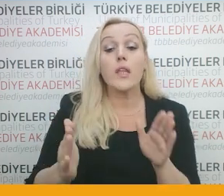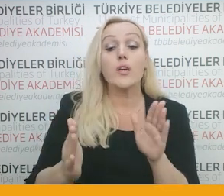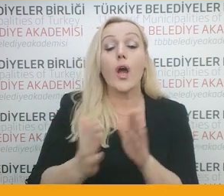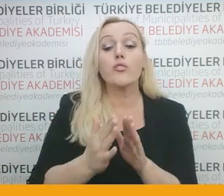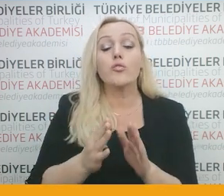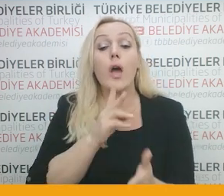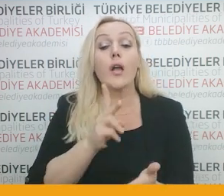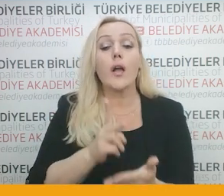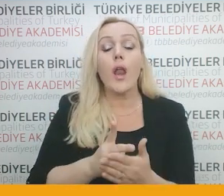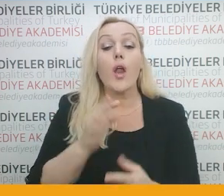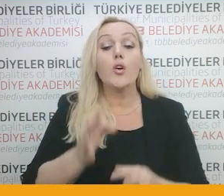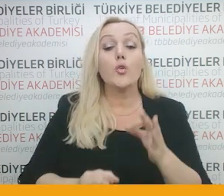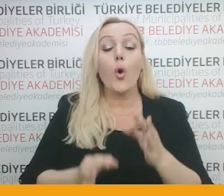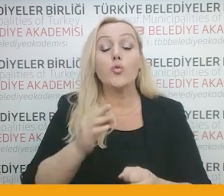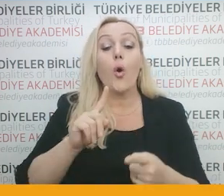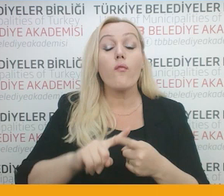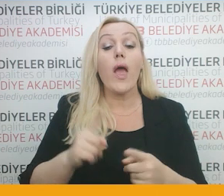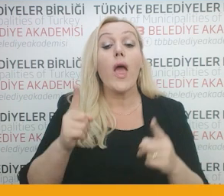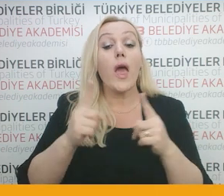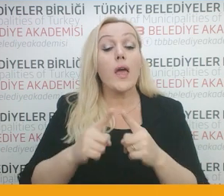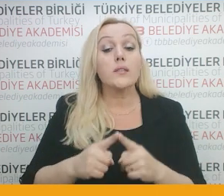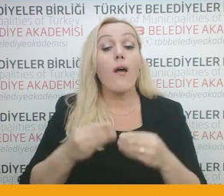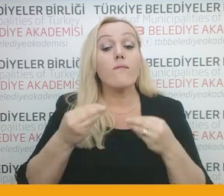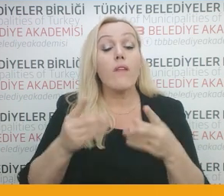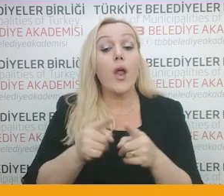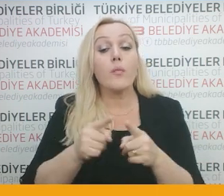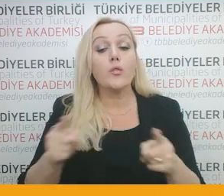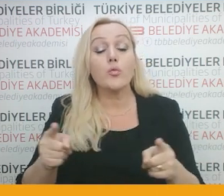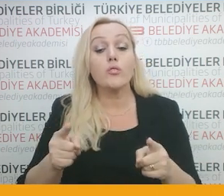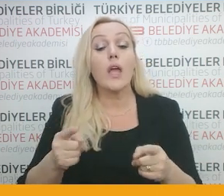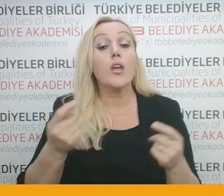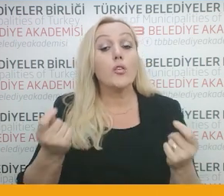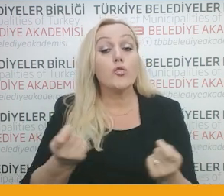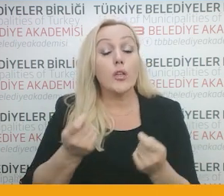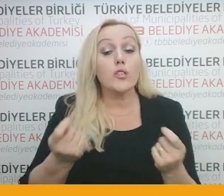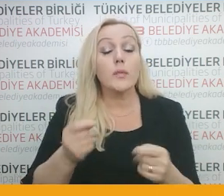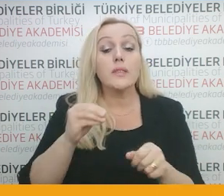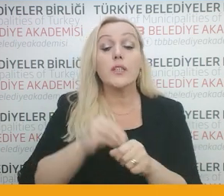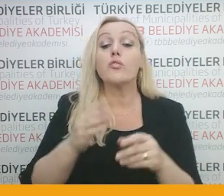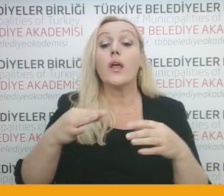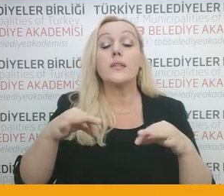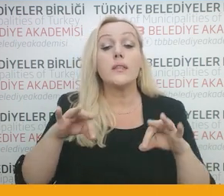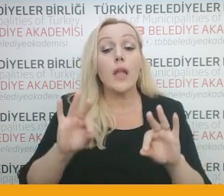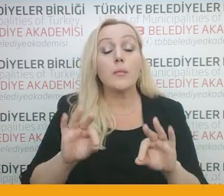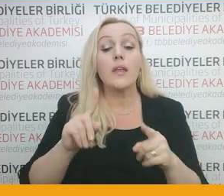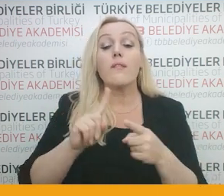olacak karar, kontrol ve hesap verme süreçlerinin etkili çalışmasını sağlayacak şekilde hazırlanması ve yayınlanmasına ilişkin